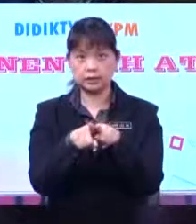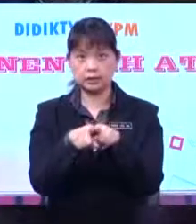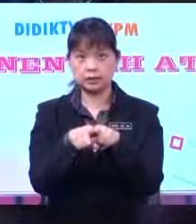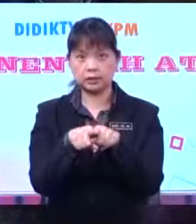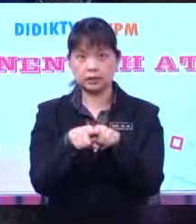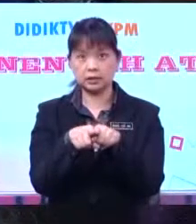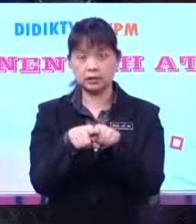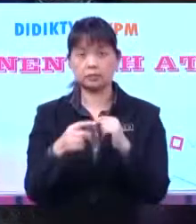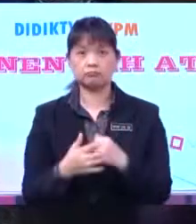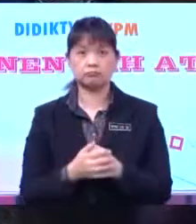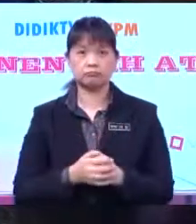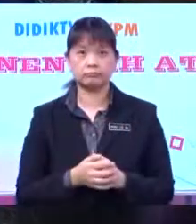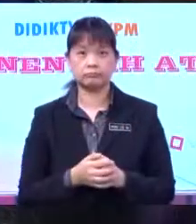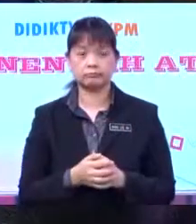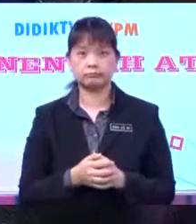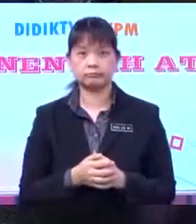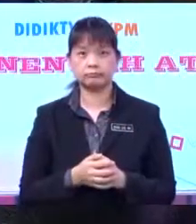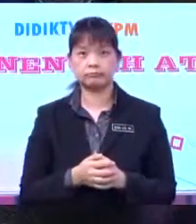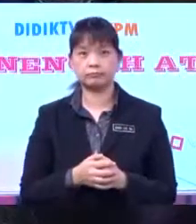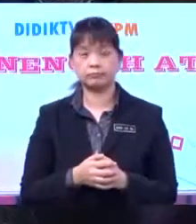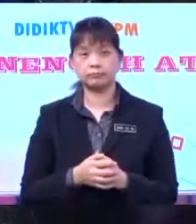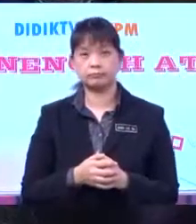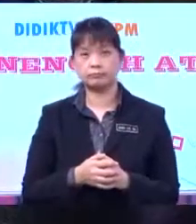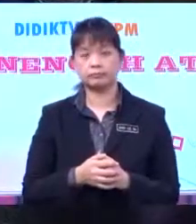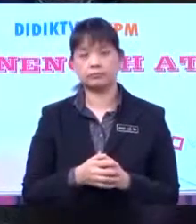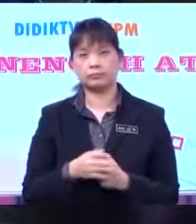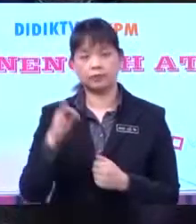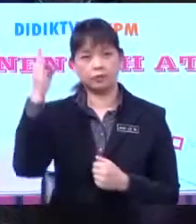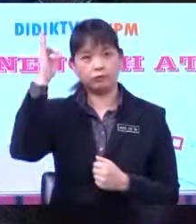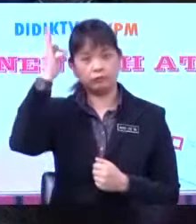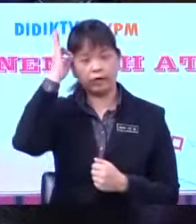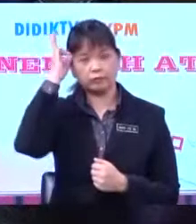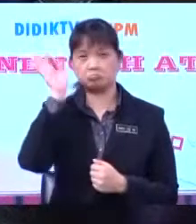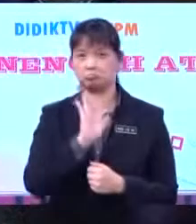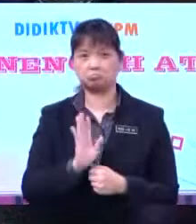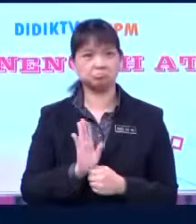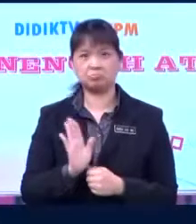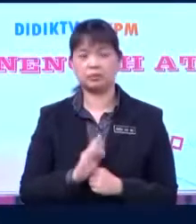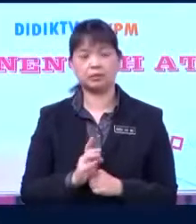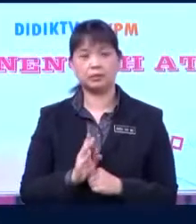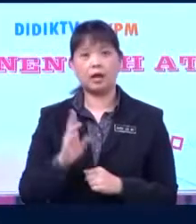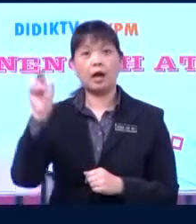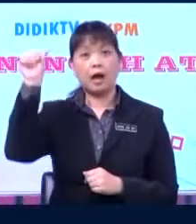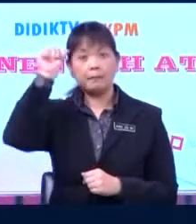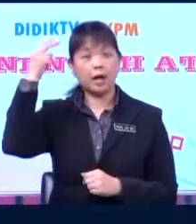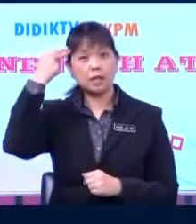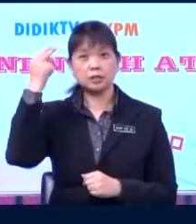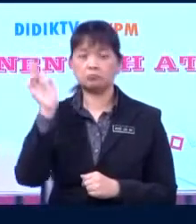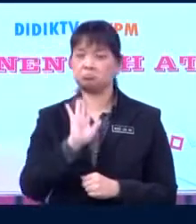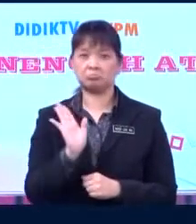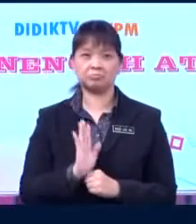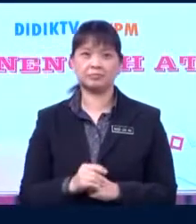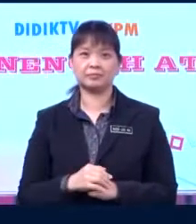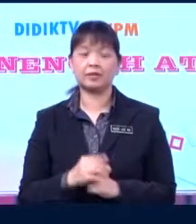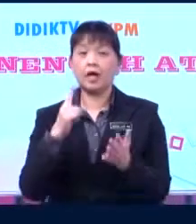anda Hai Oke Baik Belle atau baik Elia Muke gile Oke amazing gede itu aku dapat